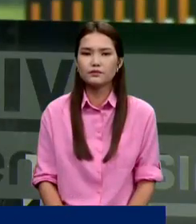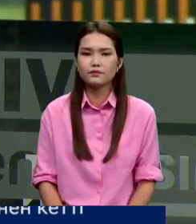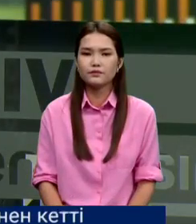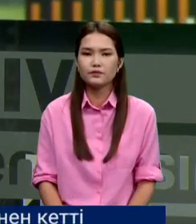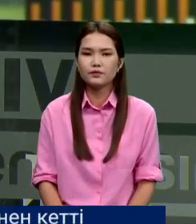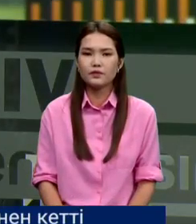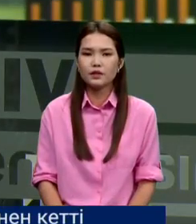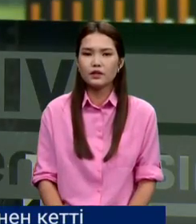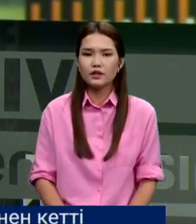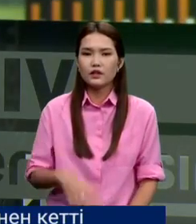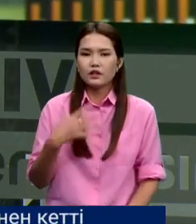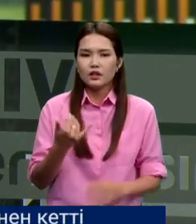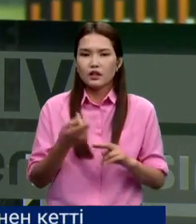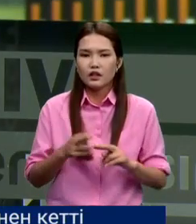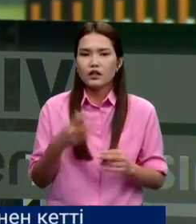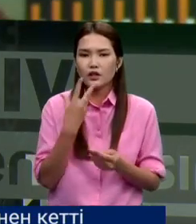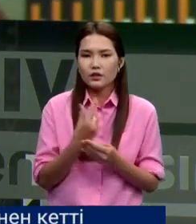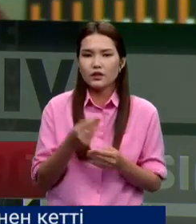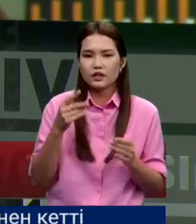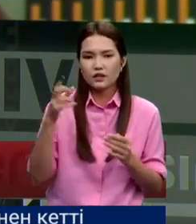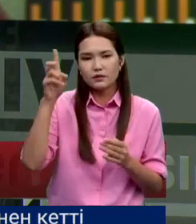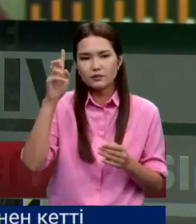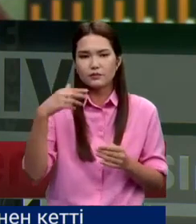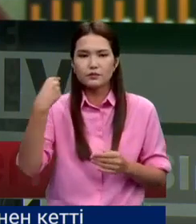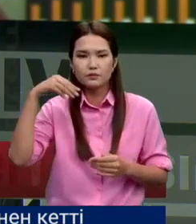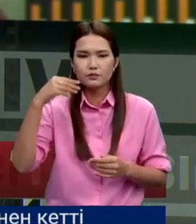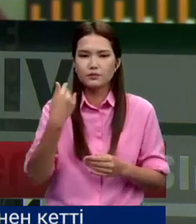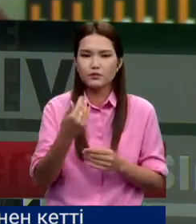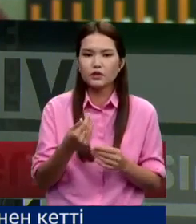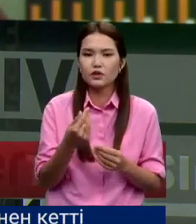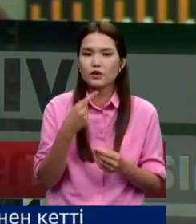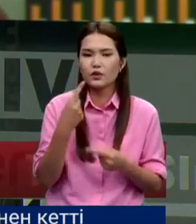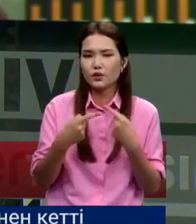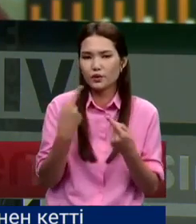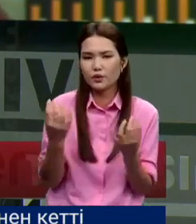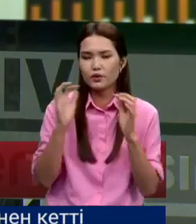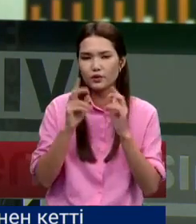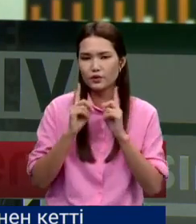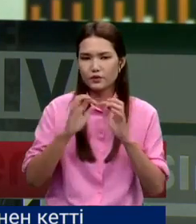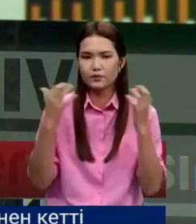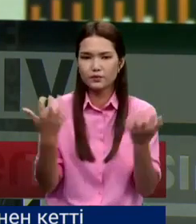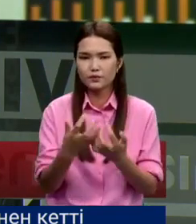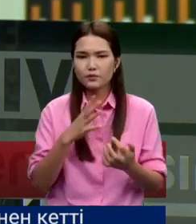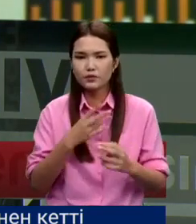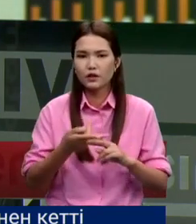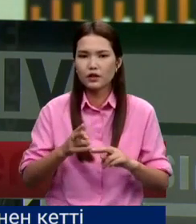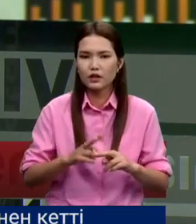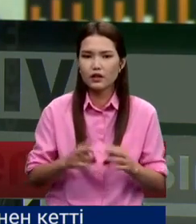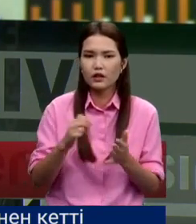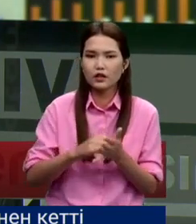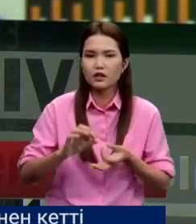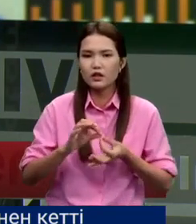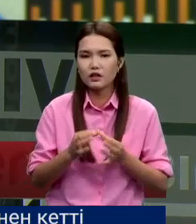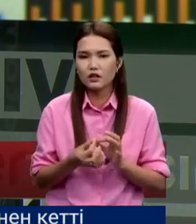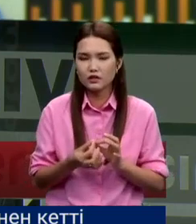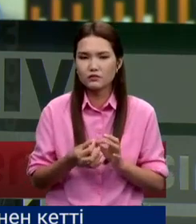Президент қантқа жауапты білдей екі министрге сөгіс жариялады. Халықтың дек бірін қашырған тәтті өнім шенділерге пәле